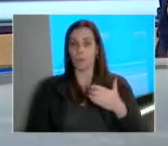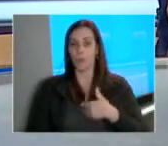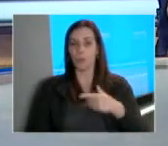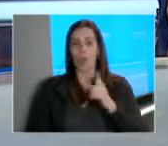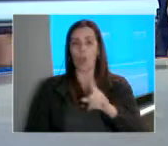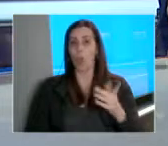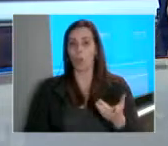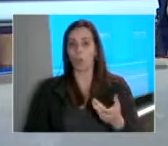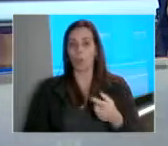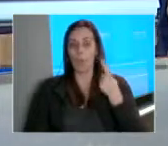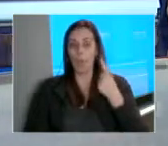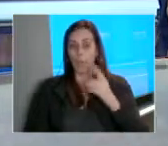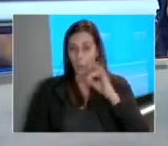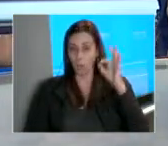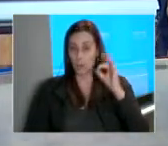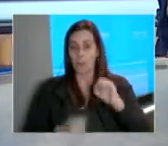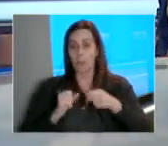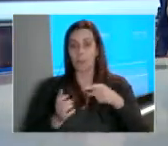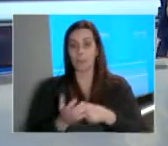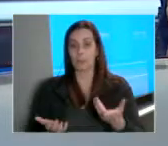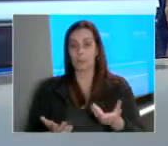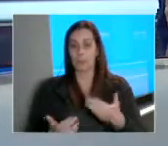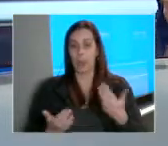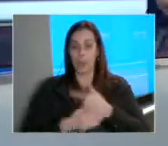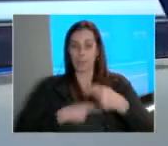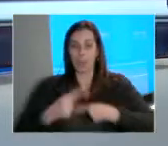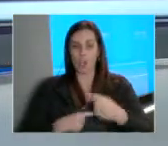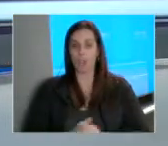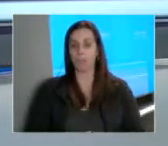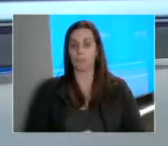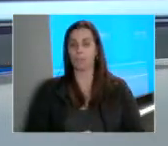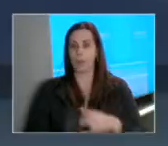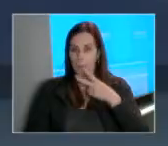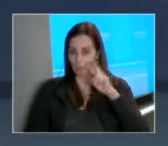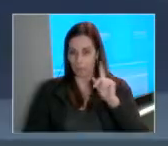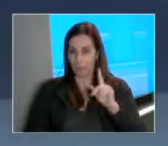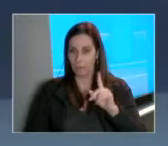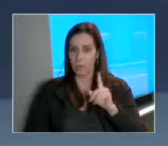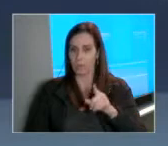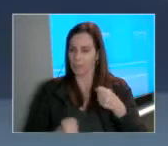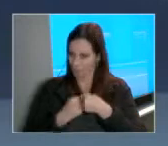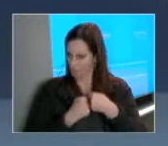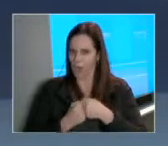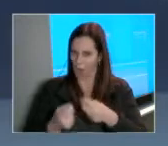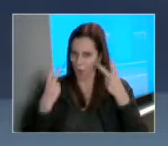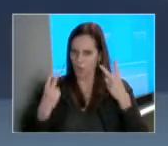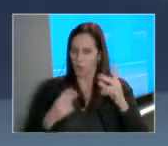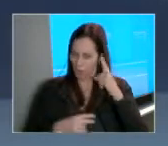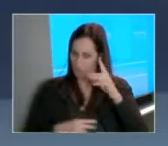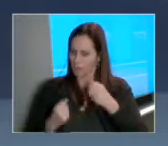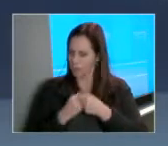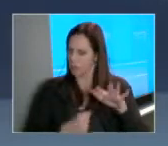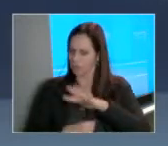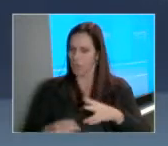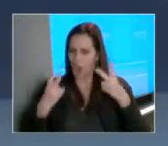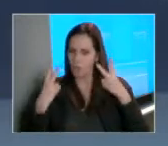ואנחנו לא בכלל 1% מהאנרגיה זה אנרגיה מתחדשת. אז אני מבטיח לכם כזה דבר. א', זה מאבק חשוב בעיניי, זה מאבק